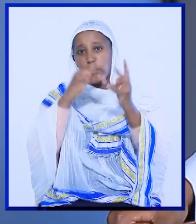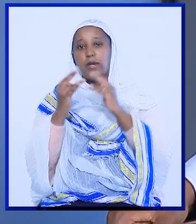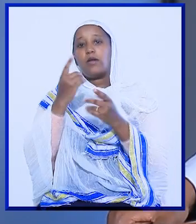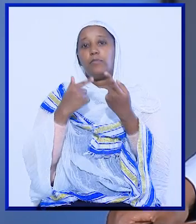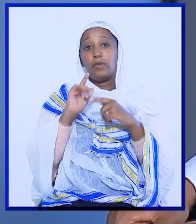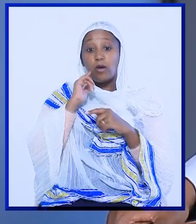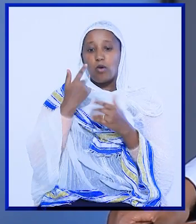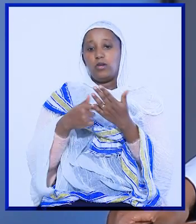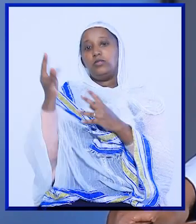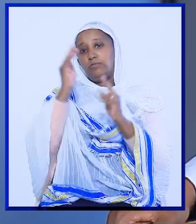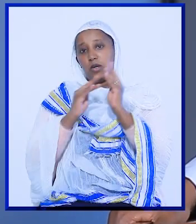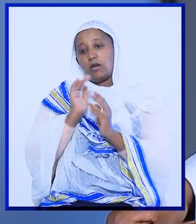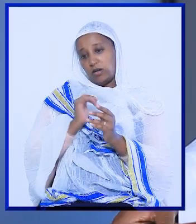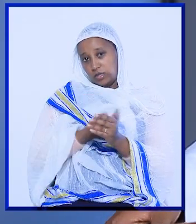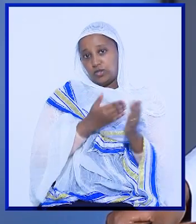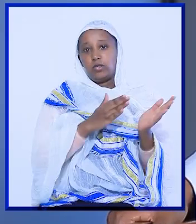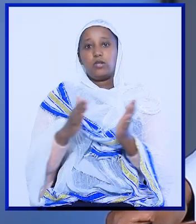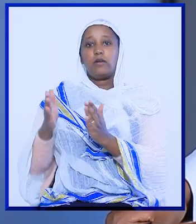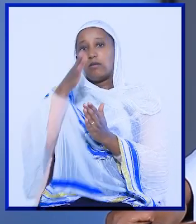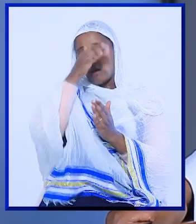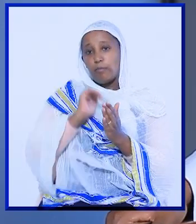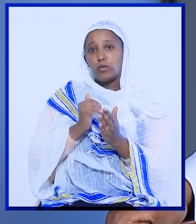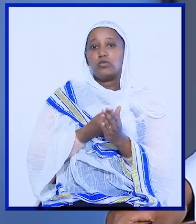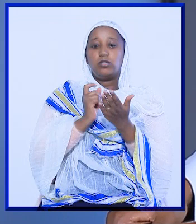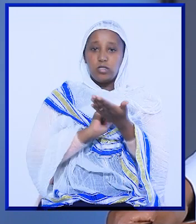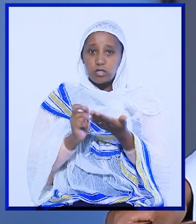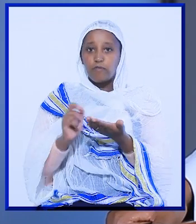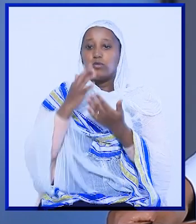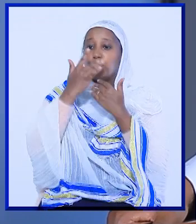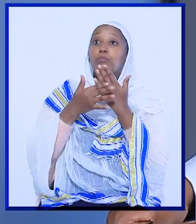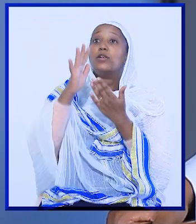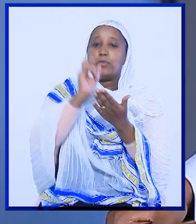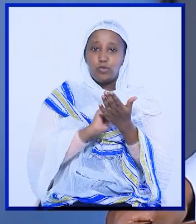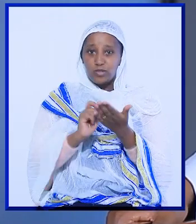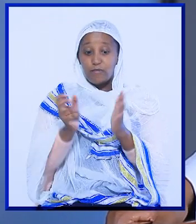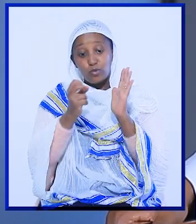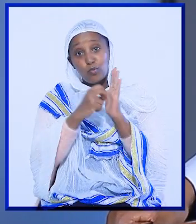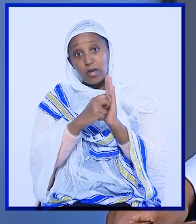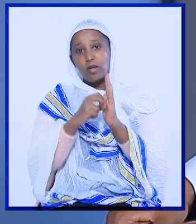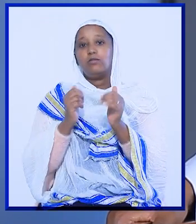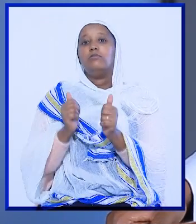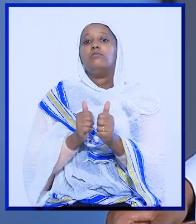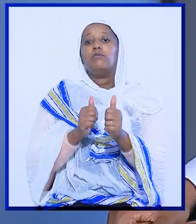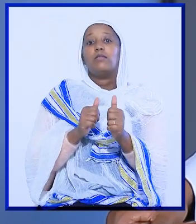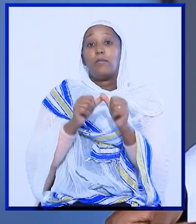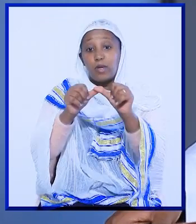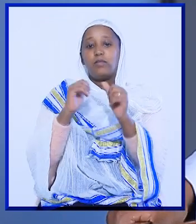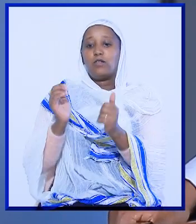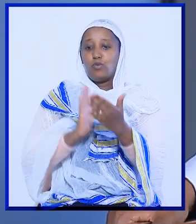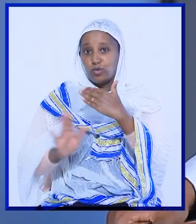ነገ ከፊታችን ሌላ መከራ እንኳ ቢመጣ ለዚህ መከራ ራሳችን አዘጋጅተን አባቶቻችን የጻፉትን በደማቸው የጻፉትን